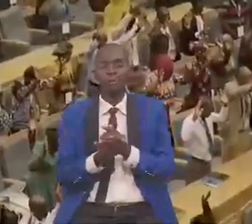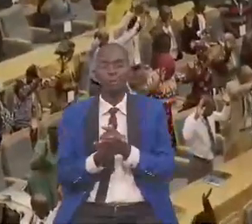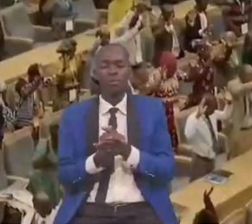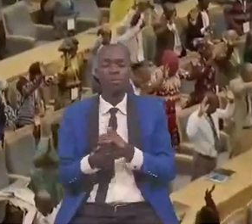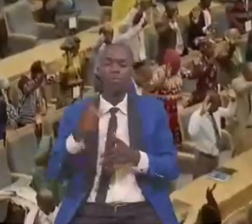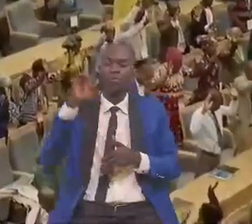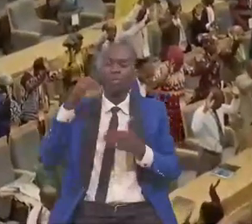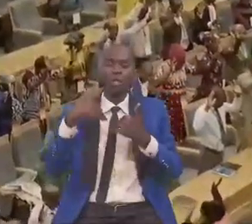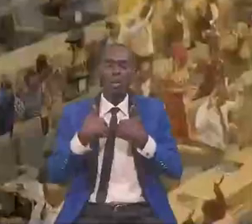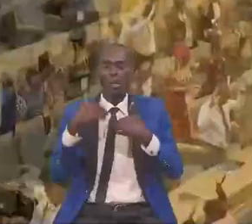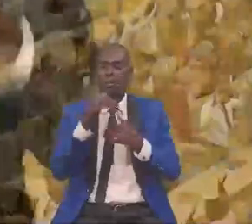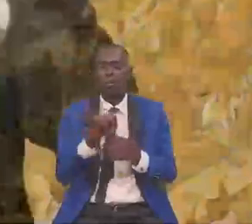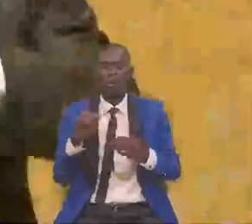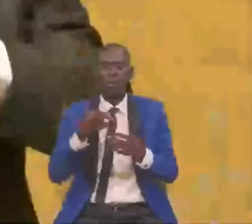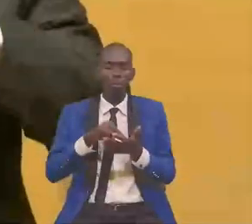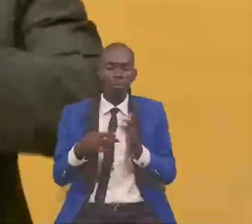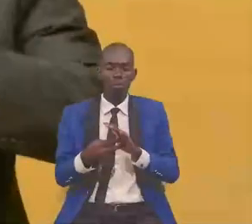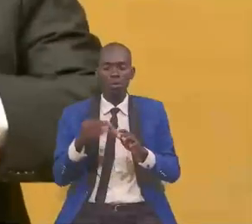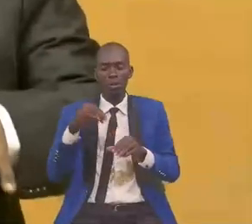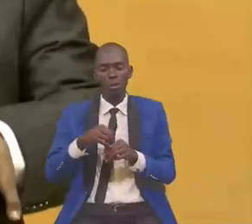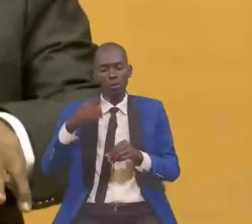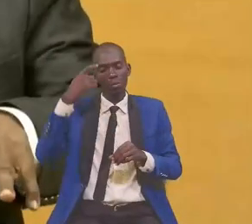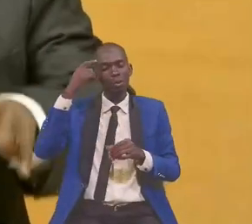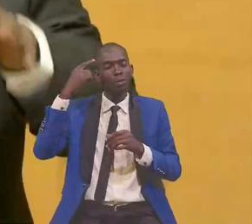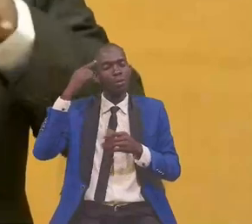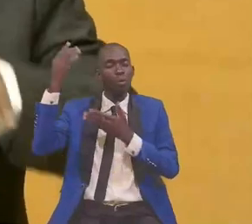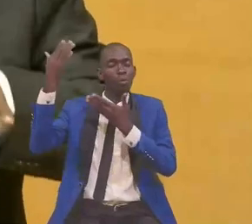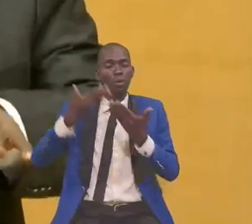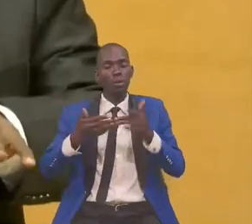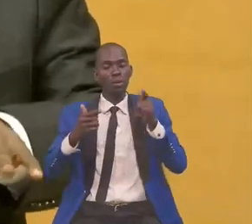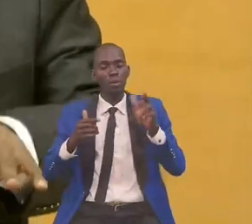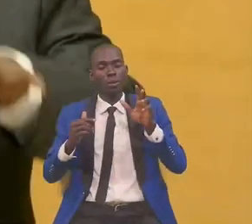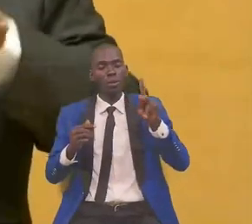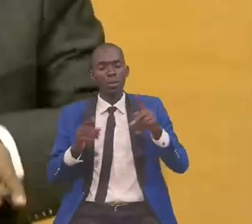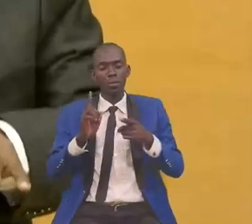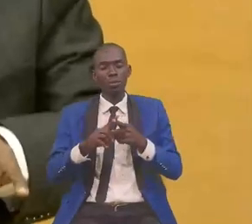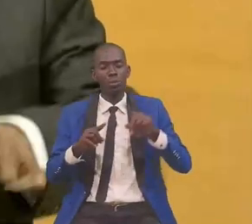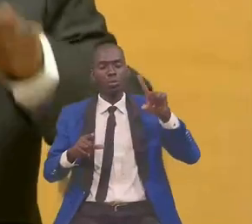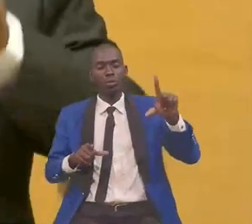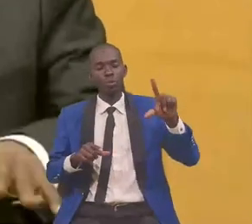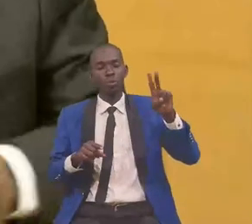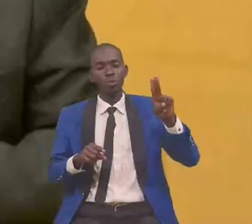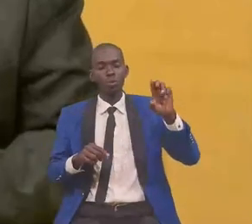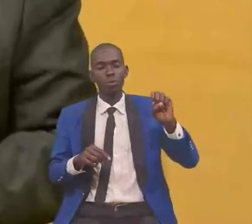Tu as un plan en place en amenant Jisike à Lusaka en septembre.